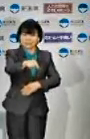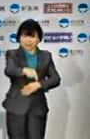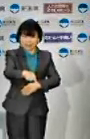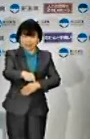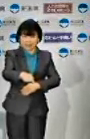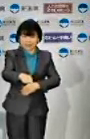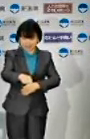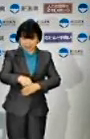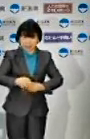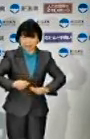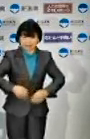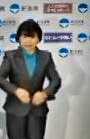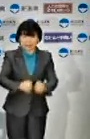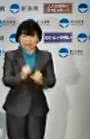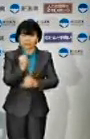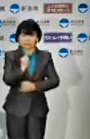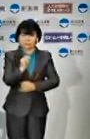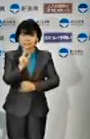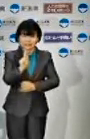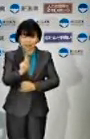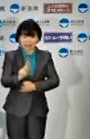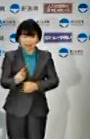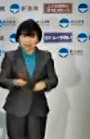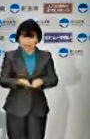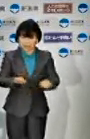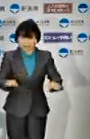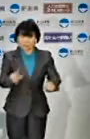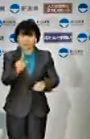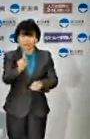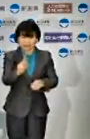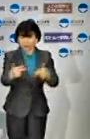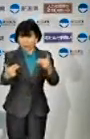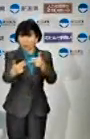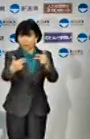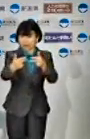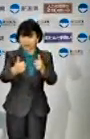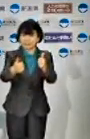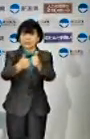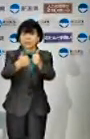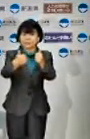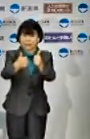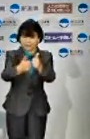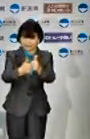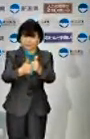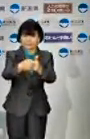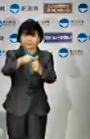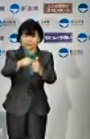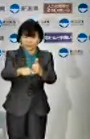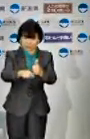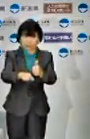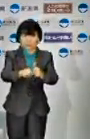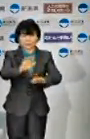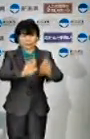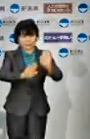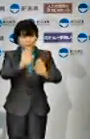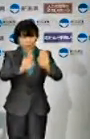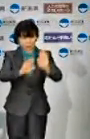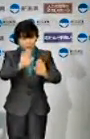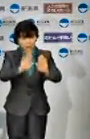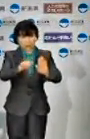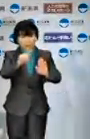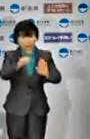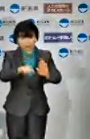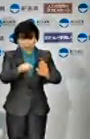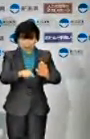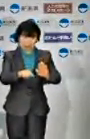婦人科小児科のですねオンライン相談ですね、これの実施の状況がですね